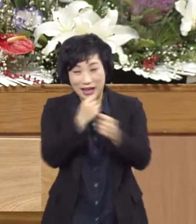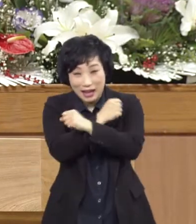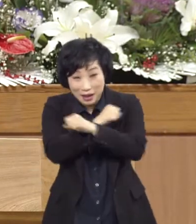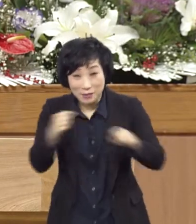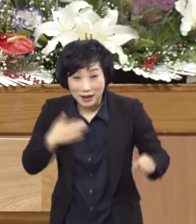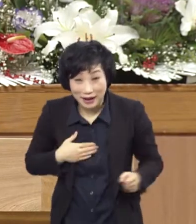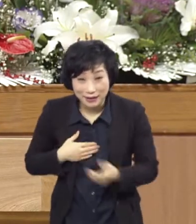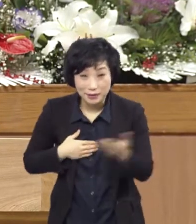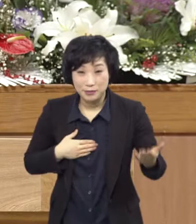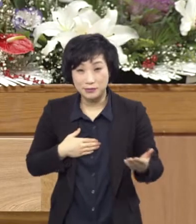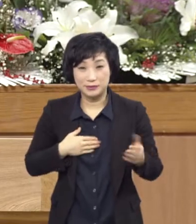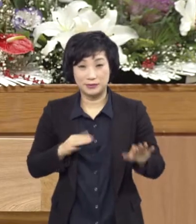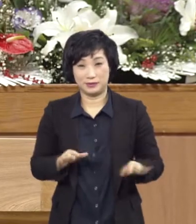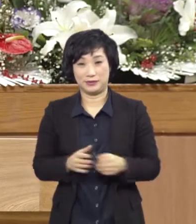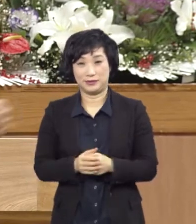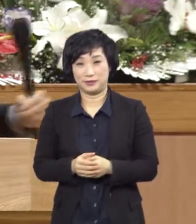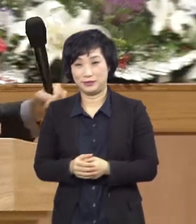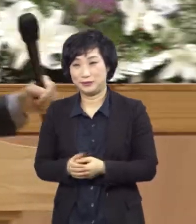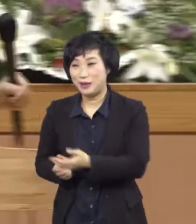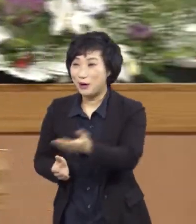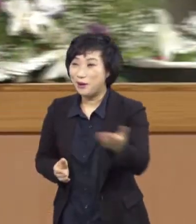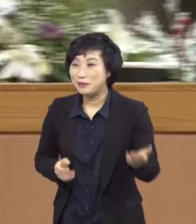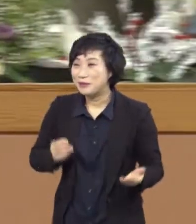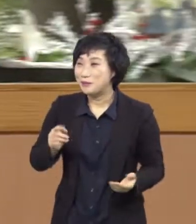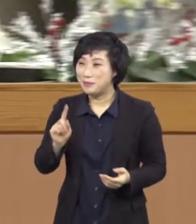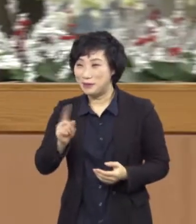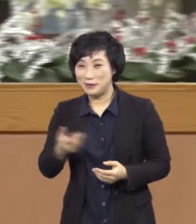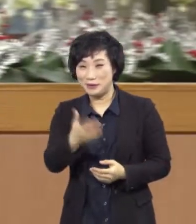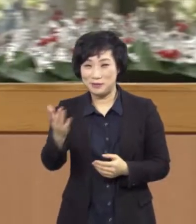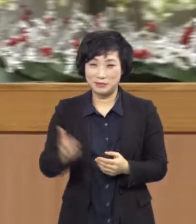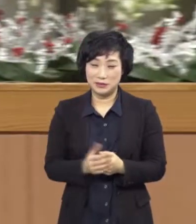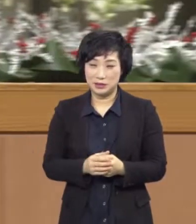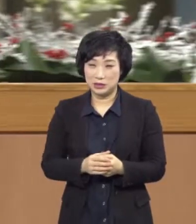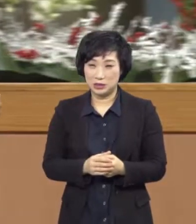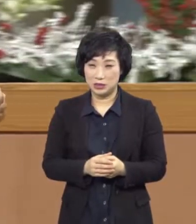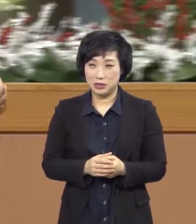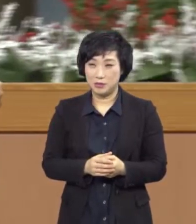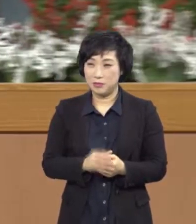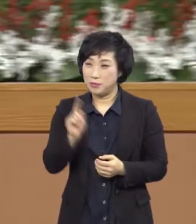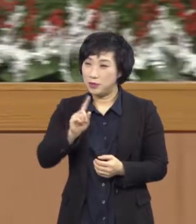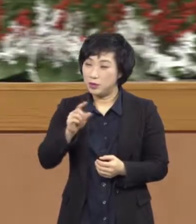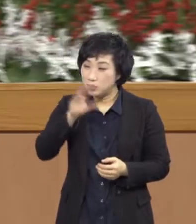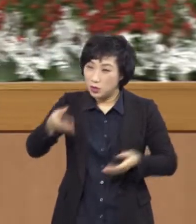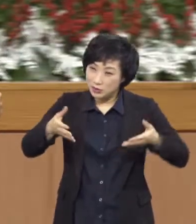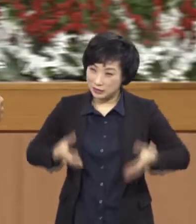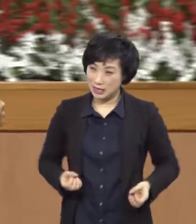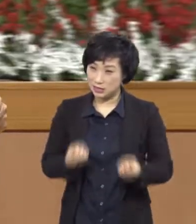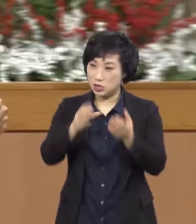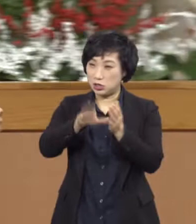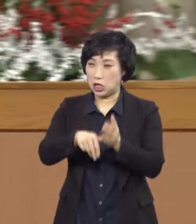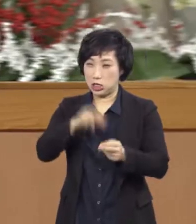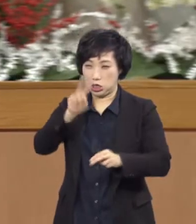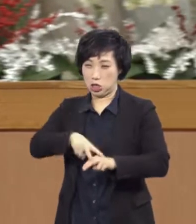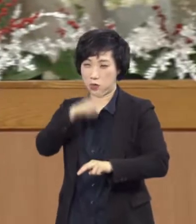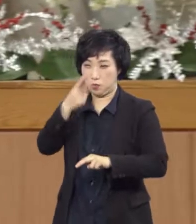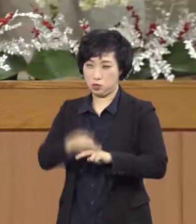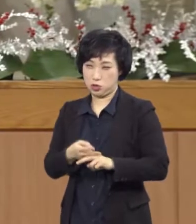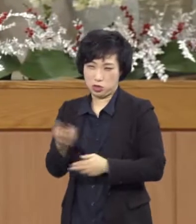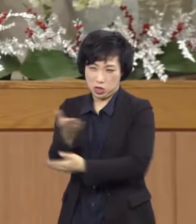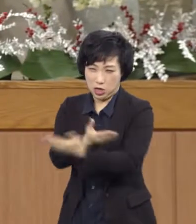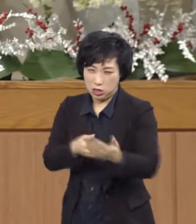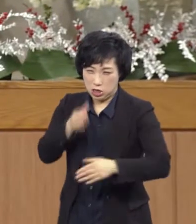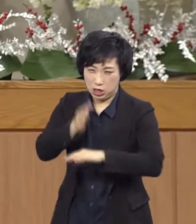근데 사람들은 성탄절에, 아 성탄절에 그래도 선물을 나눠야지